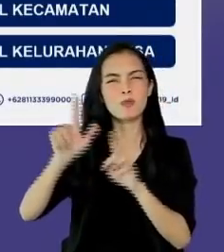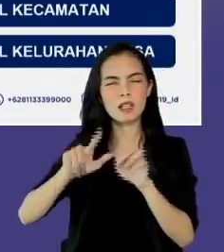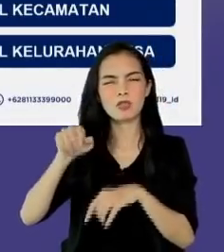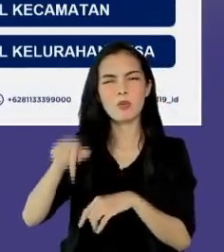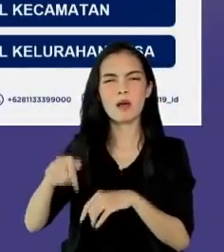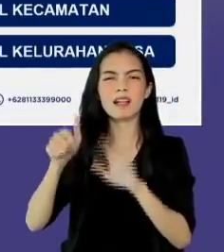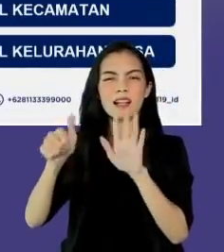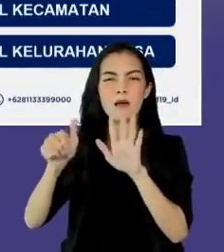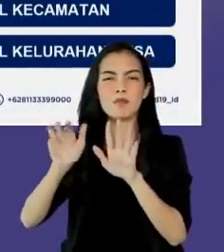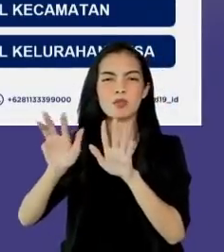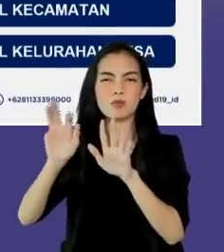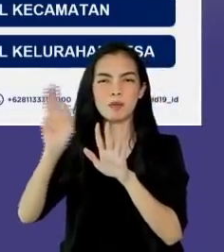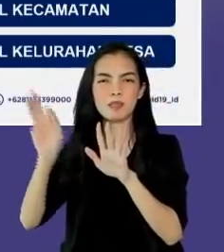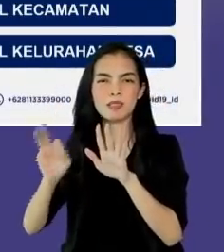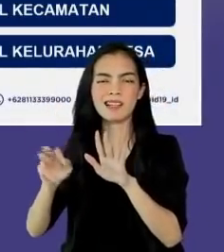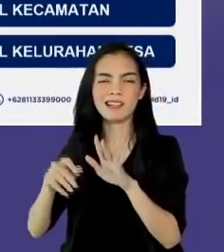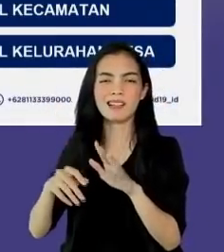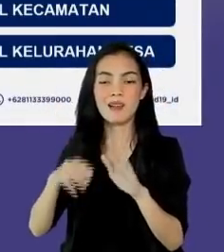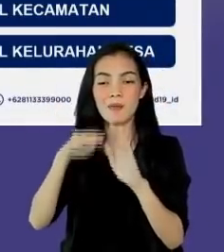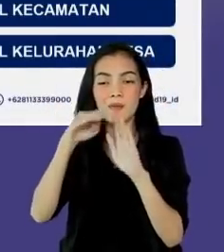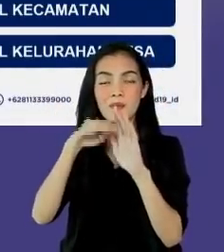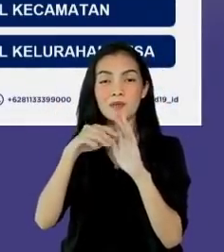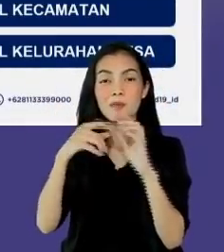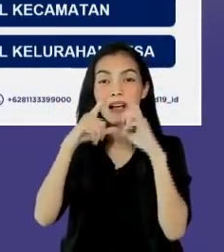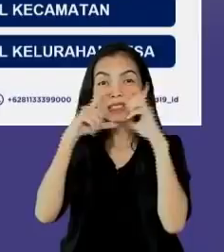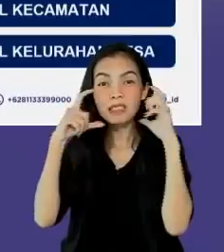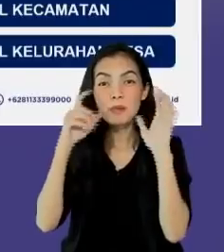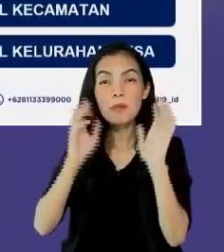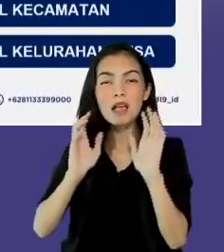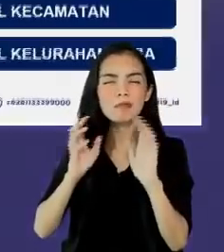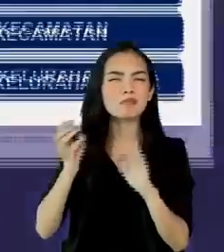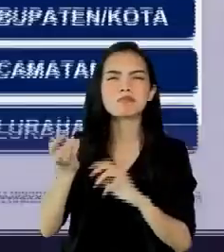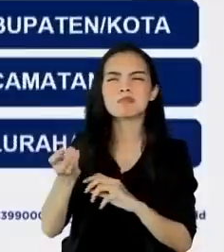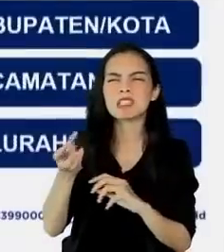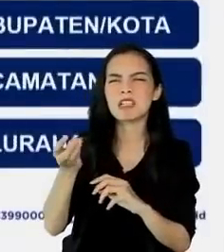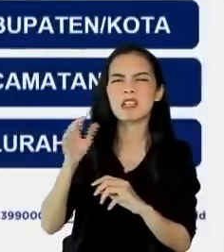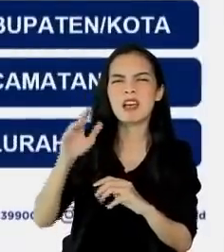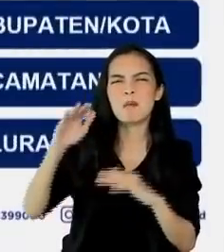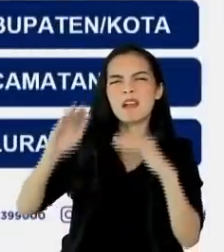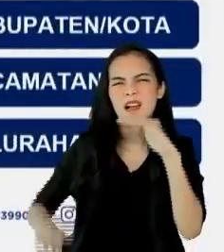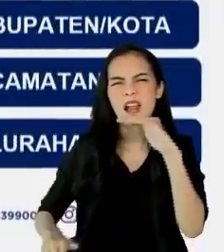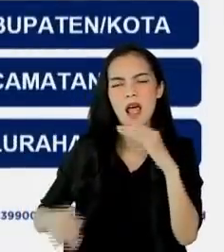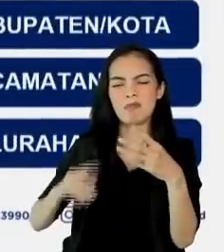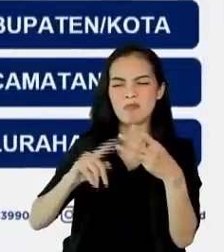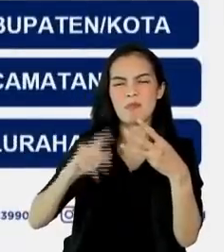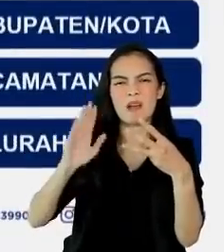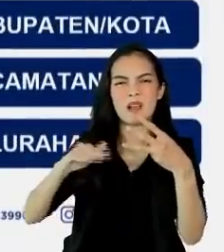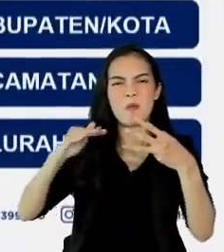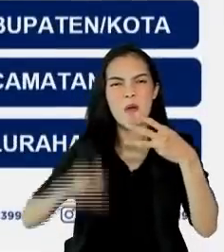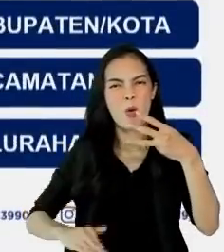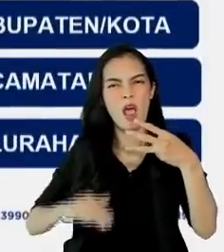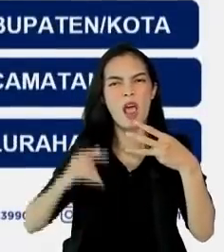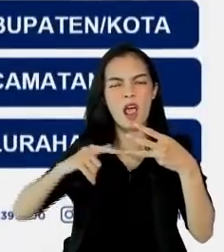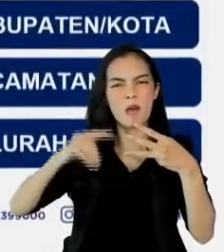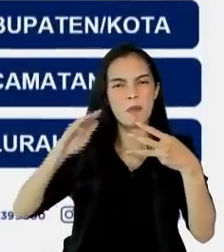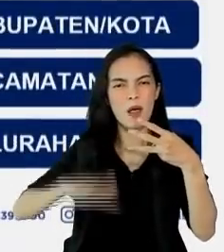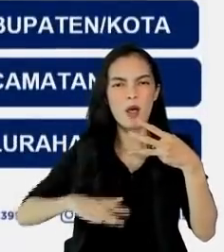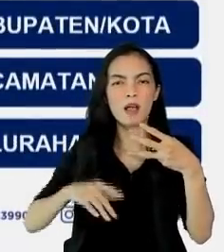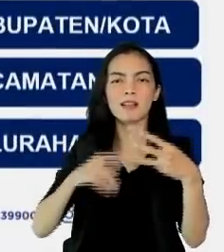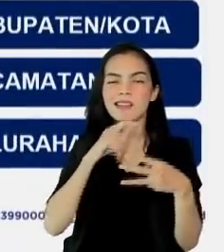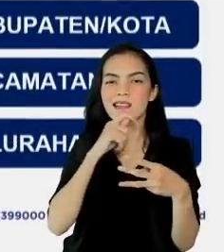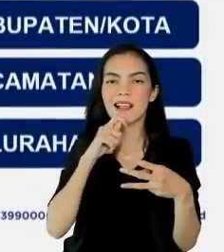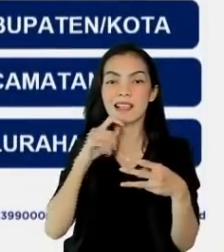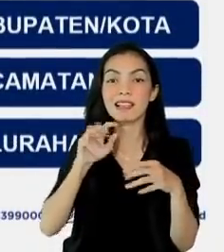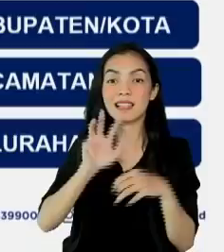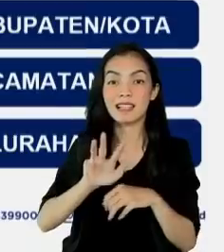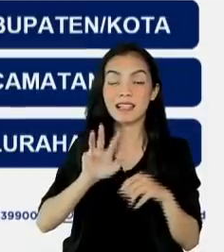17,69% ini kepatuhannya masih rendah, di bawah 75%. Ini kita berbicara level kabupaten kota. Ternyata dari kabupaten kota